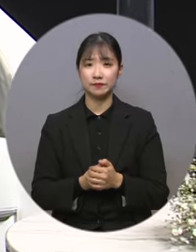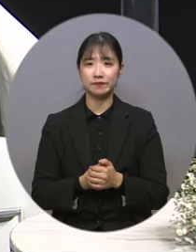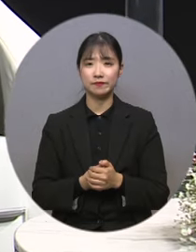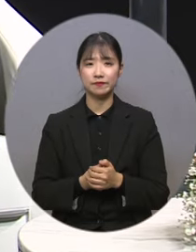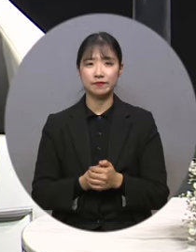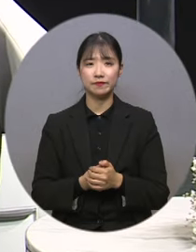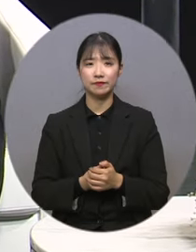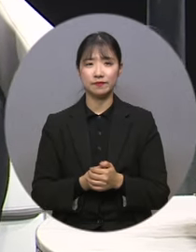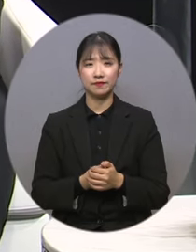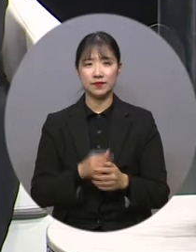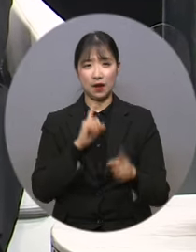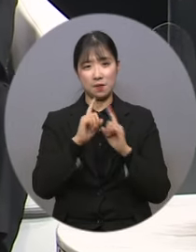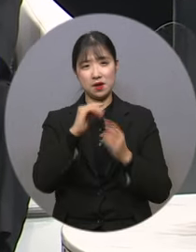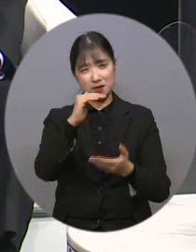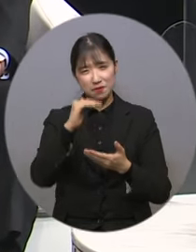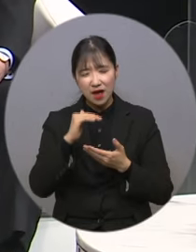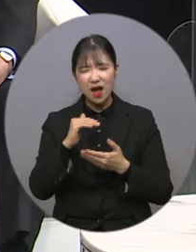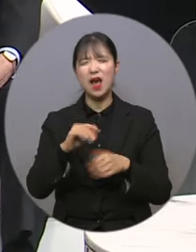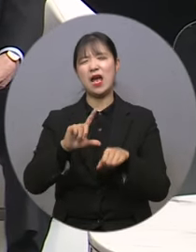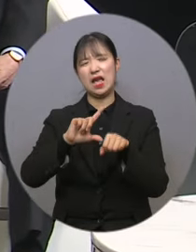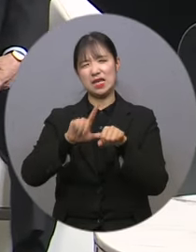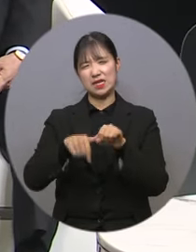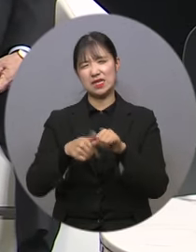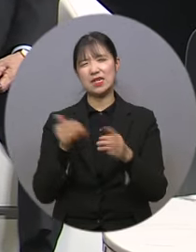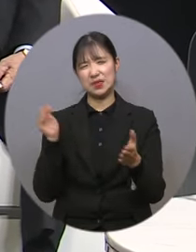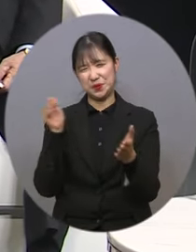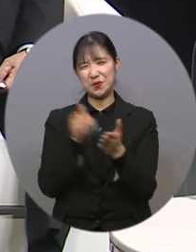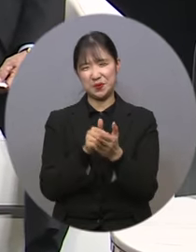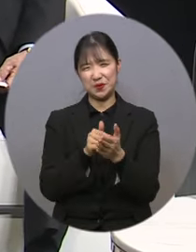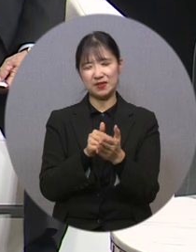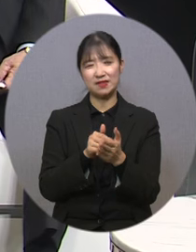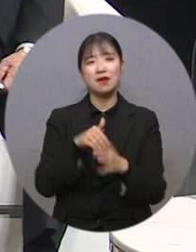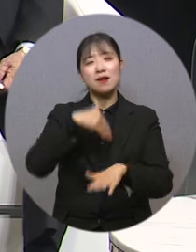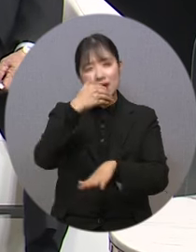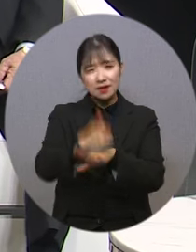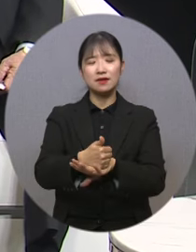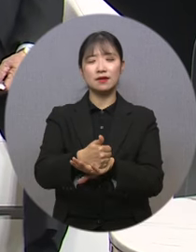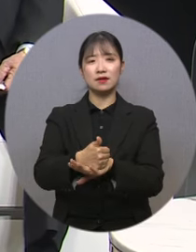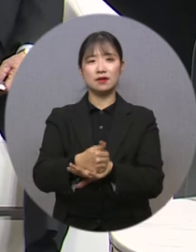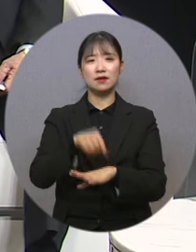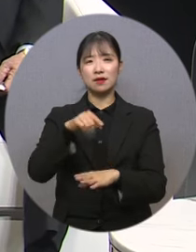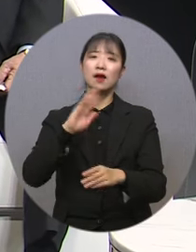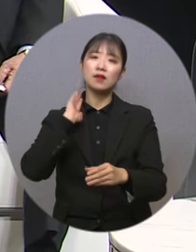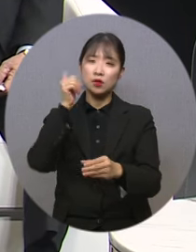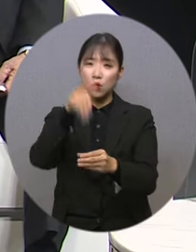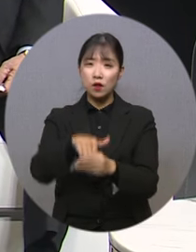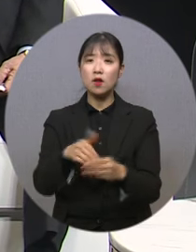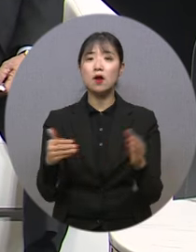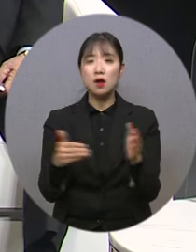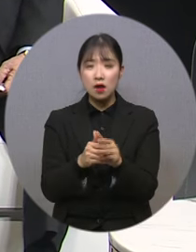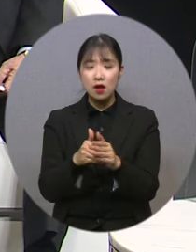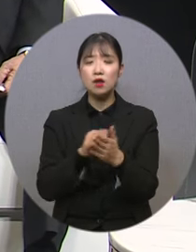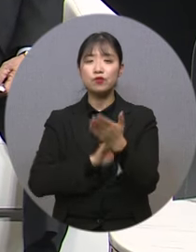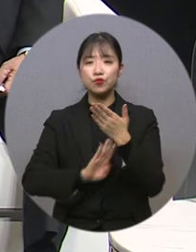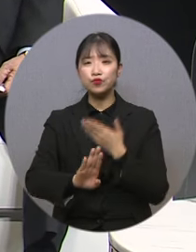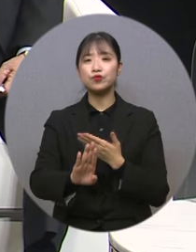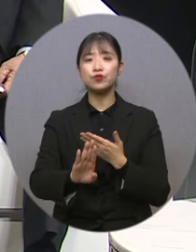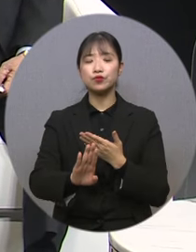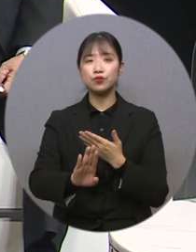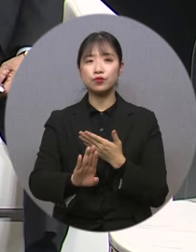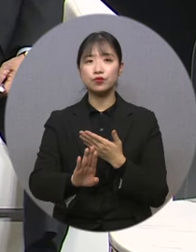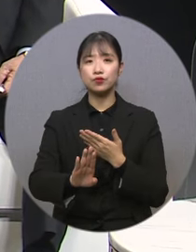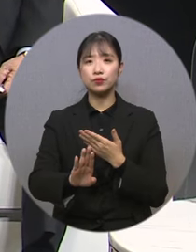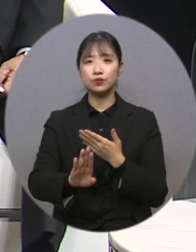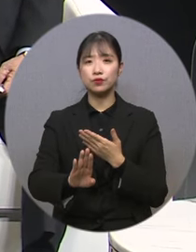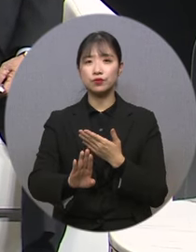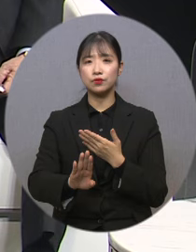말씀을 듣다보니 가치가 아니다 된거 같아요 4 그토록 이 대선이 끝난 후에 에